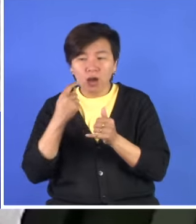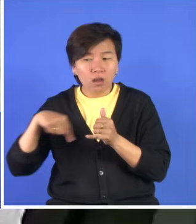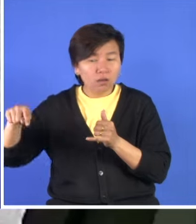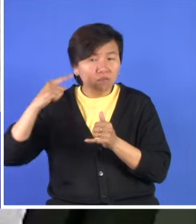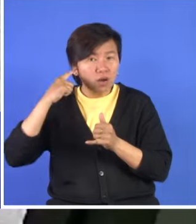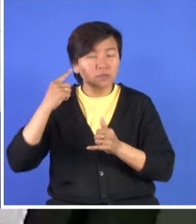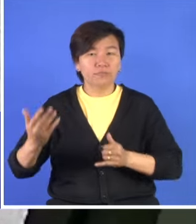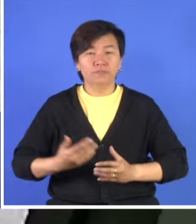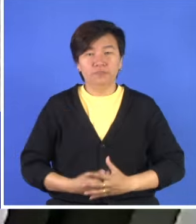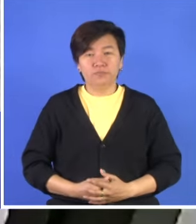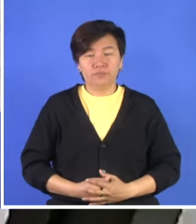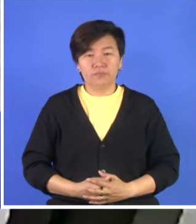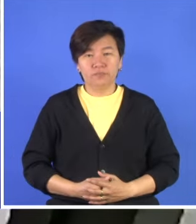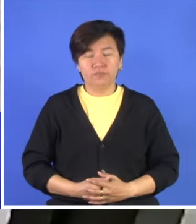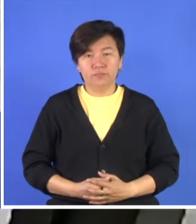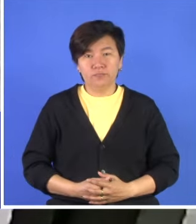หน่อย